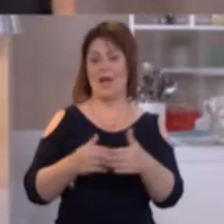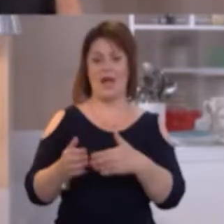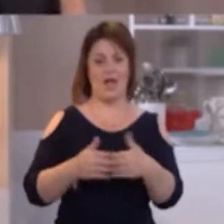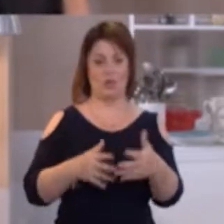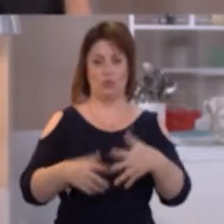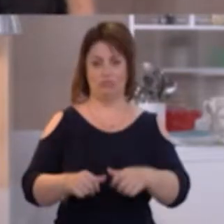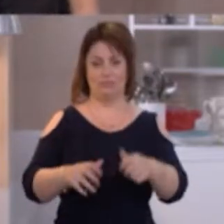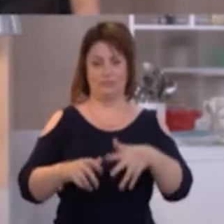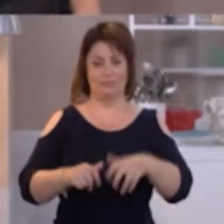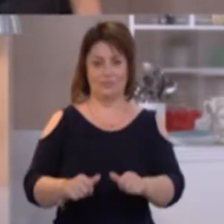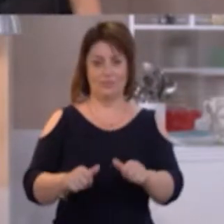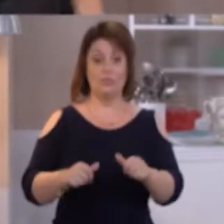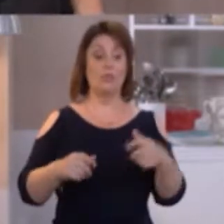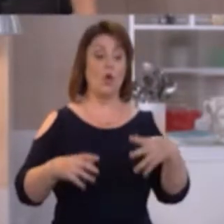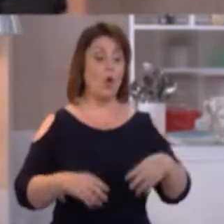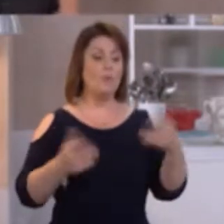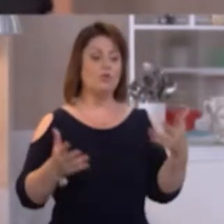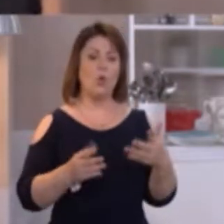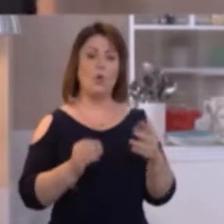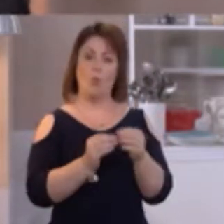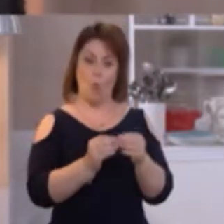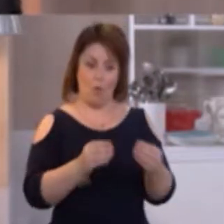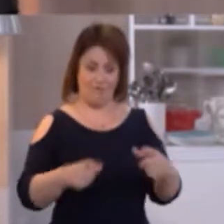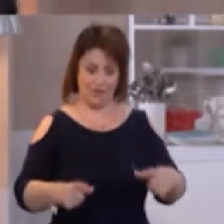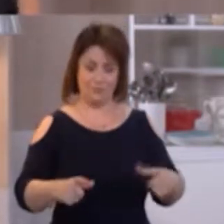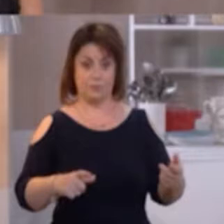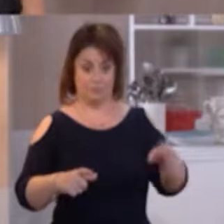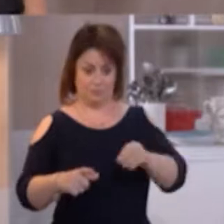a mano. Quindi apriamo le uova, zucchero,